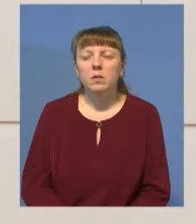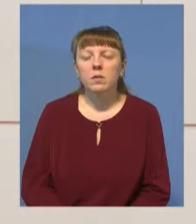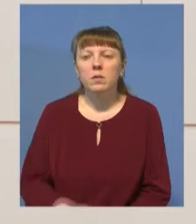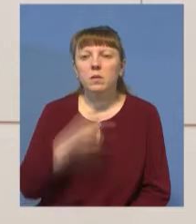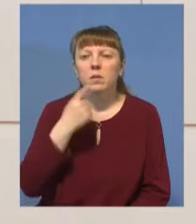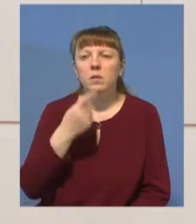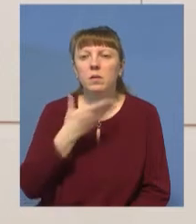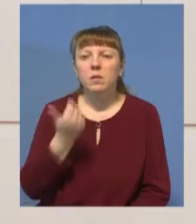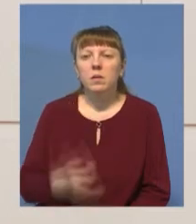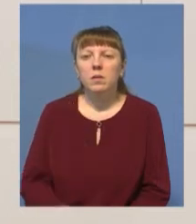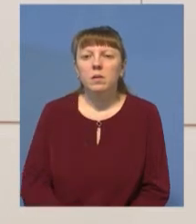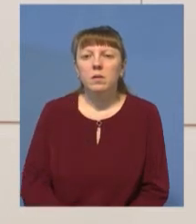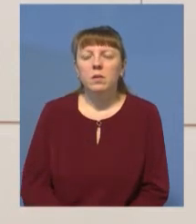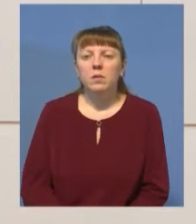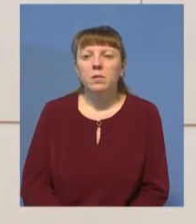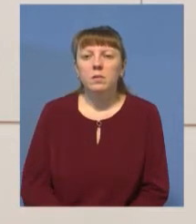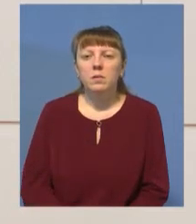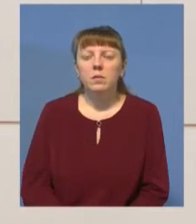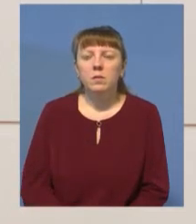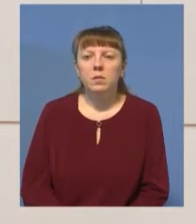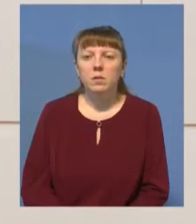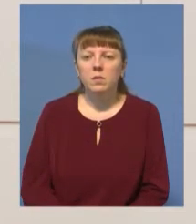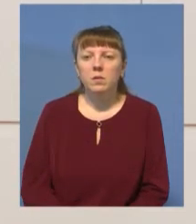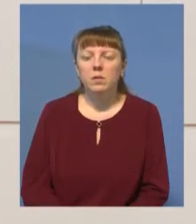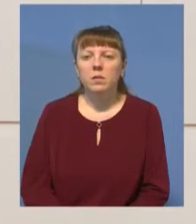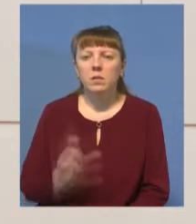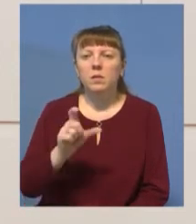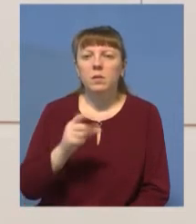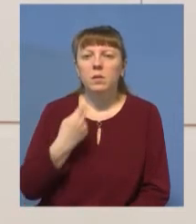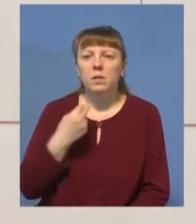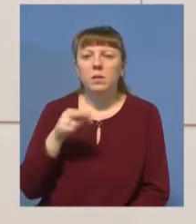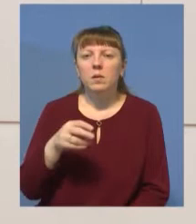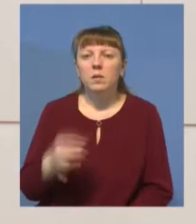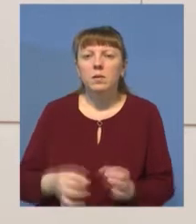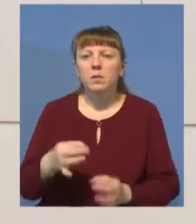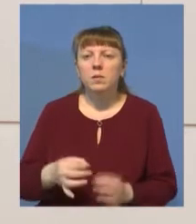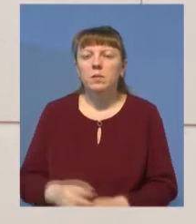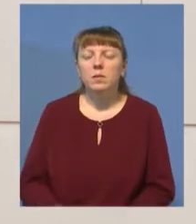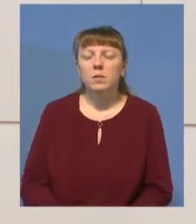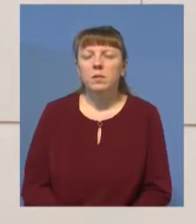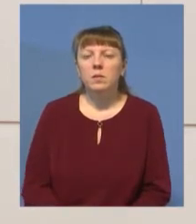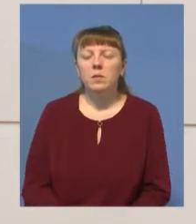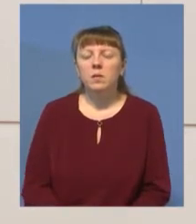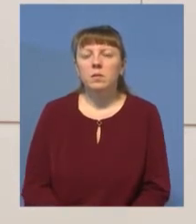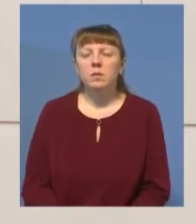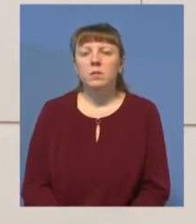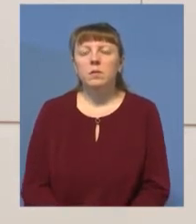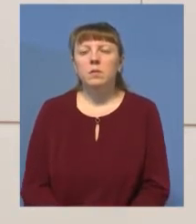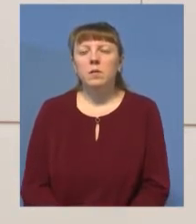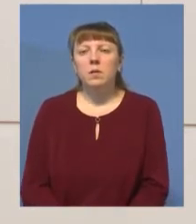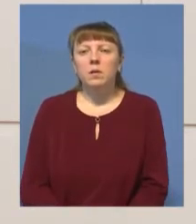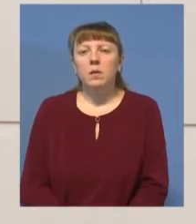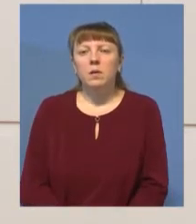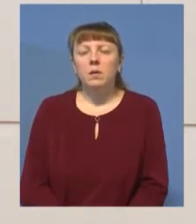Российской Федерации такое не предусмотрено. Там так же, как и раньше, человек должен прийти в судебное заседание. Физически, скажем так. Да, должен прийти в